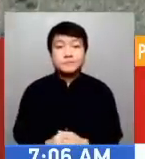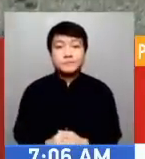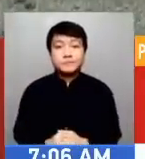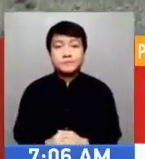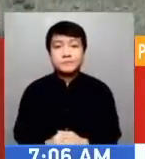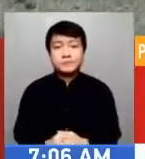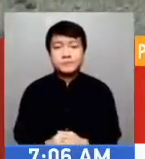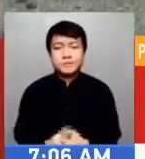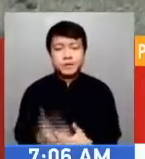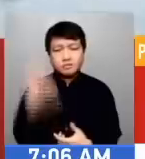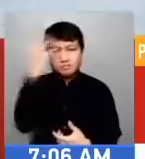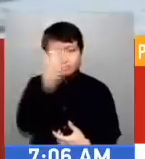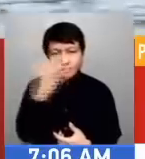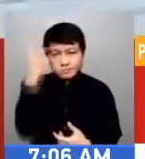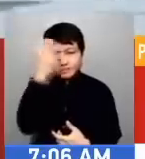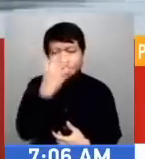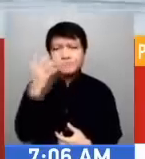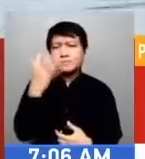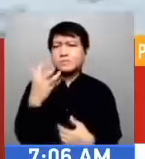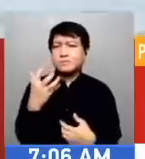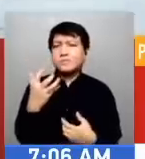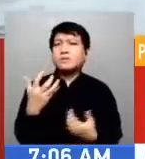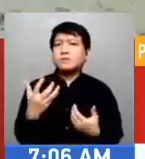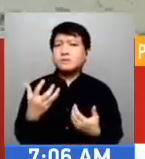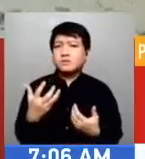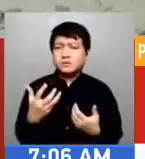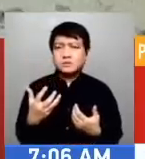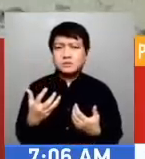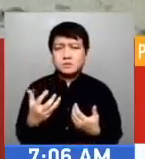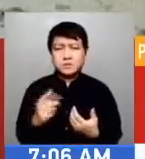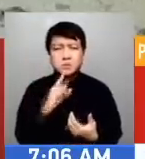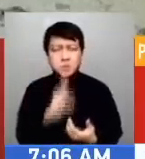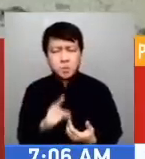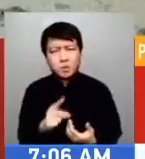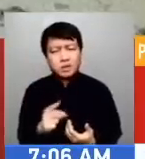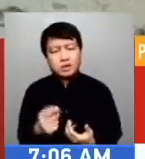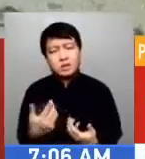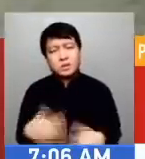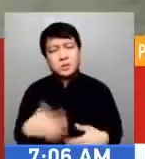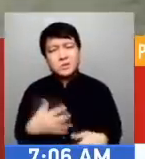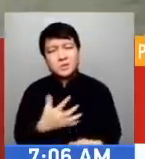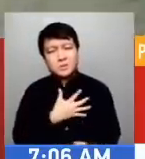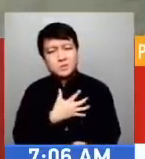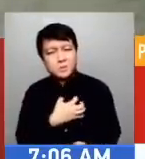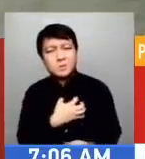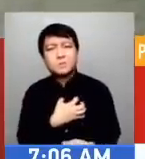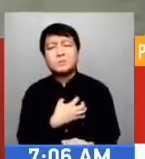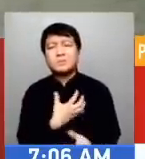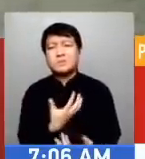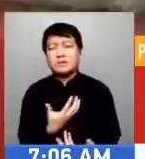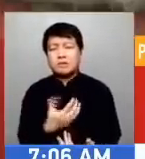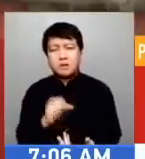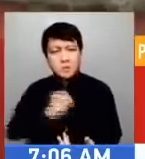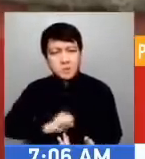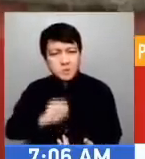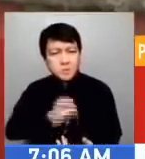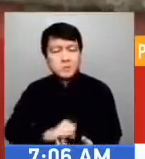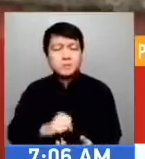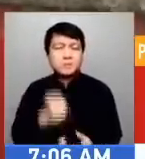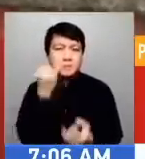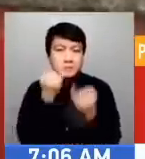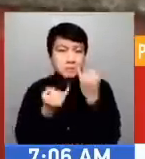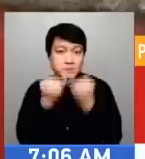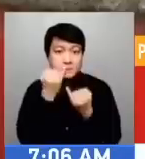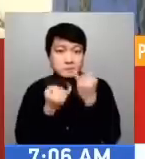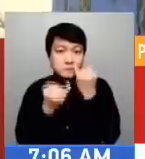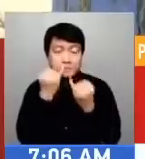Nahihilo, sobrang sakit sa dibdib. Mm-hmm. Yun yung lumalala yung ubo at saka sipon. Ganun